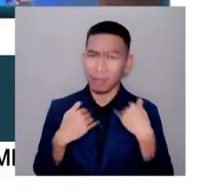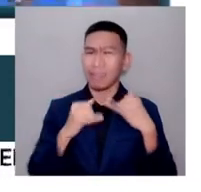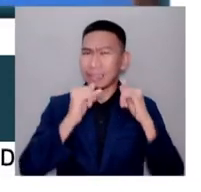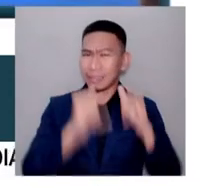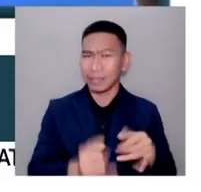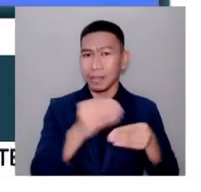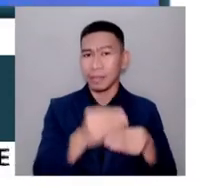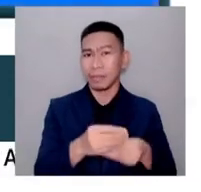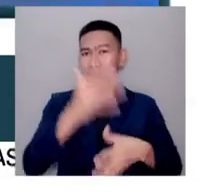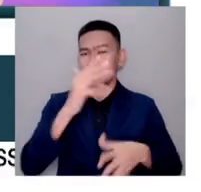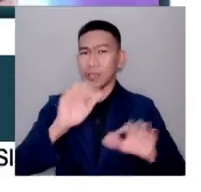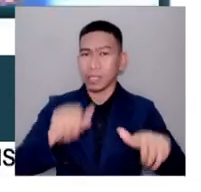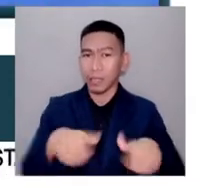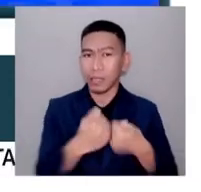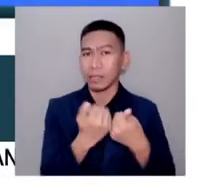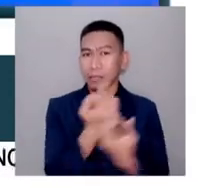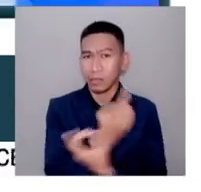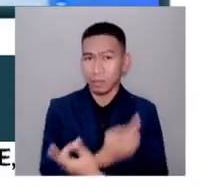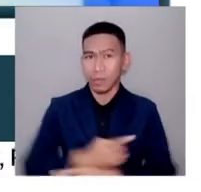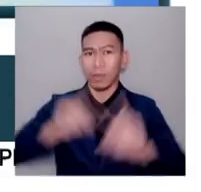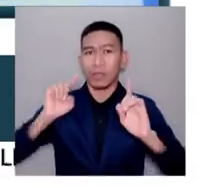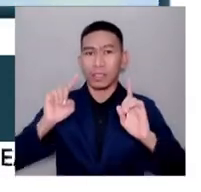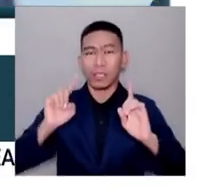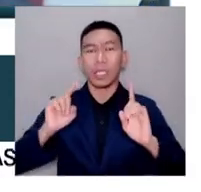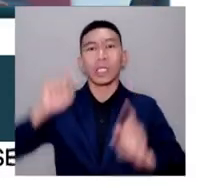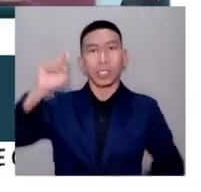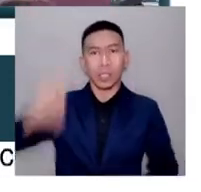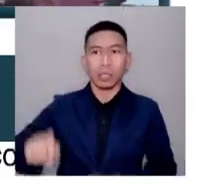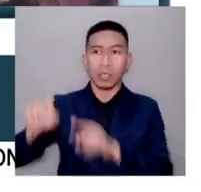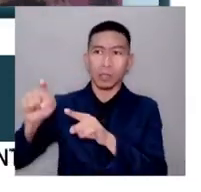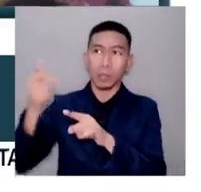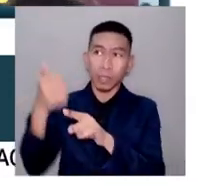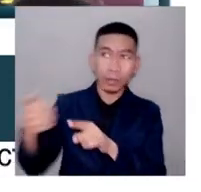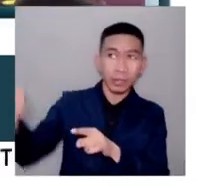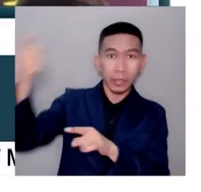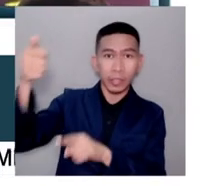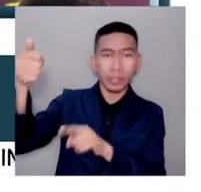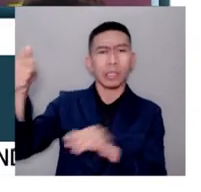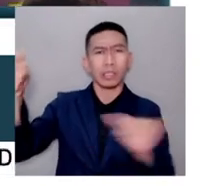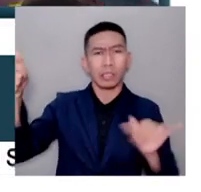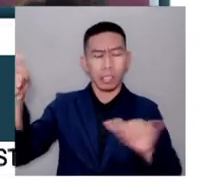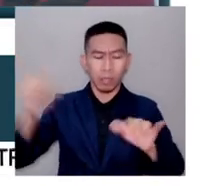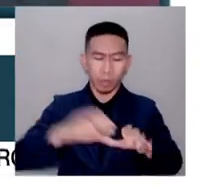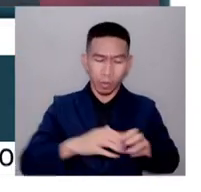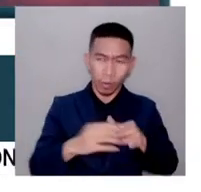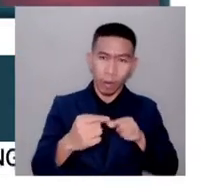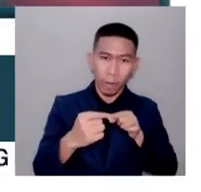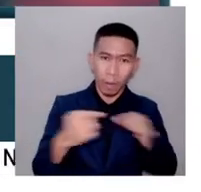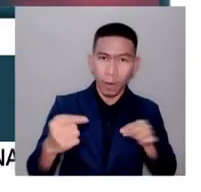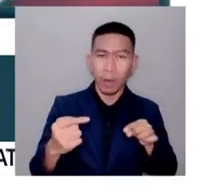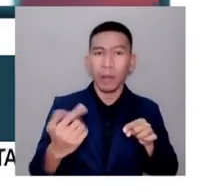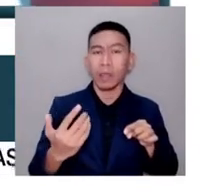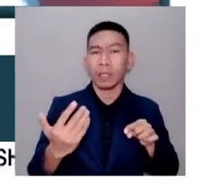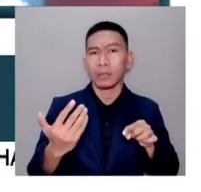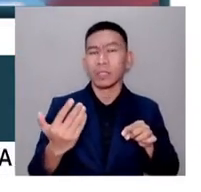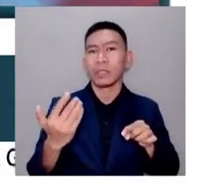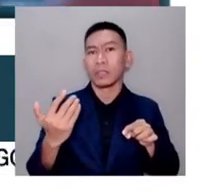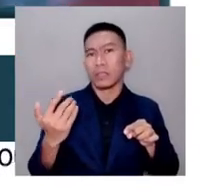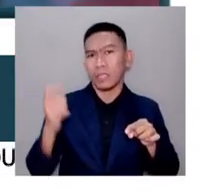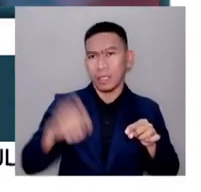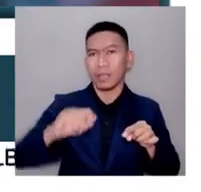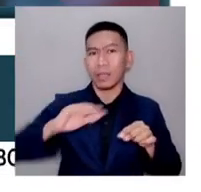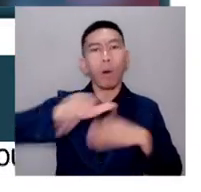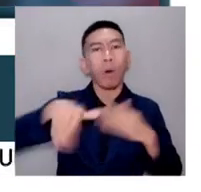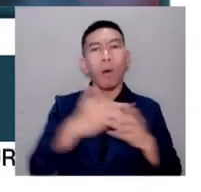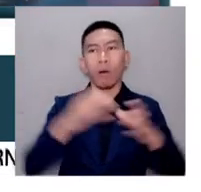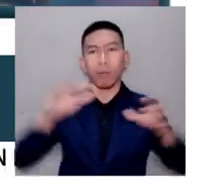Kailangan, hindi lang ang administrasyon, kami rin sa oposisyon, lahat tayong mga Pilipino, kailangan rin nating tanungin, bakit